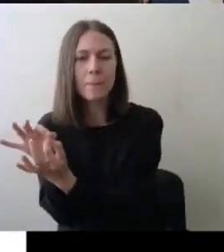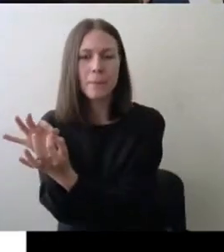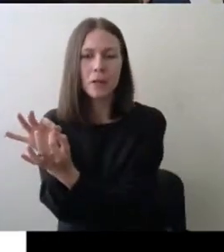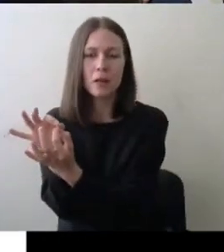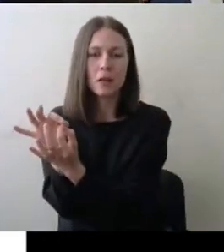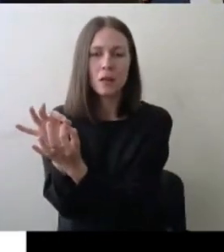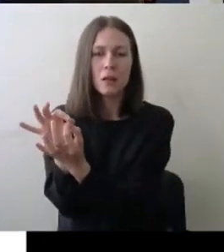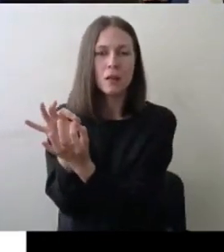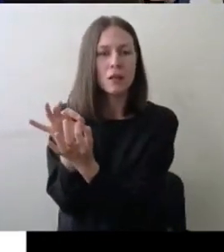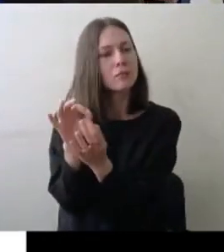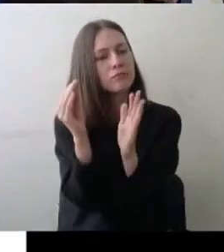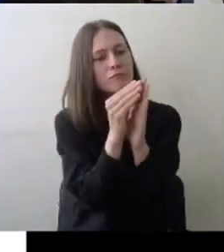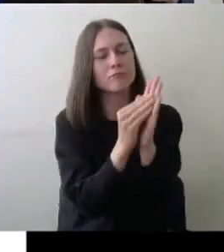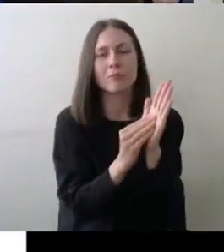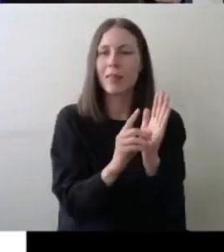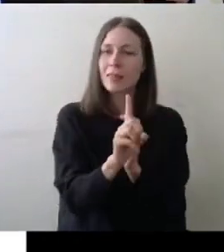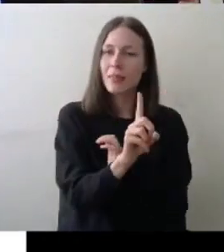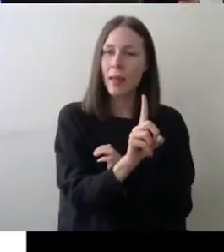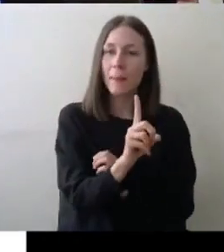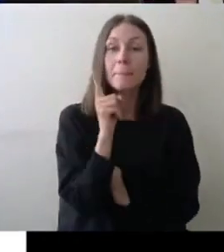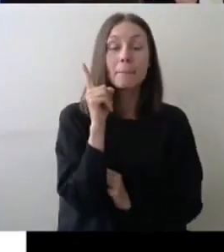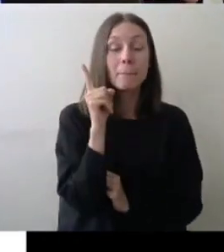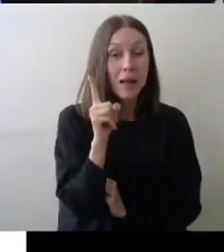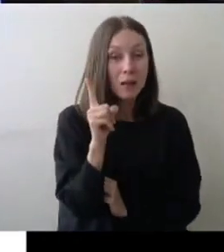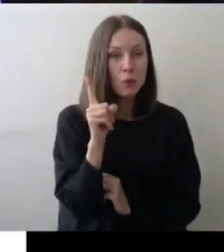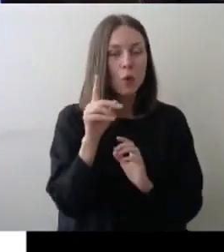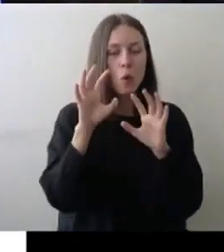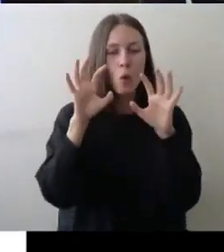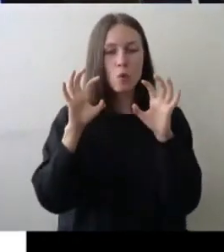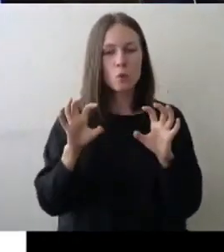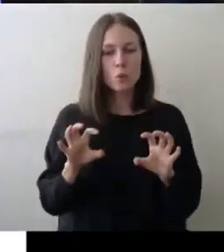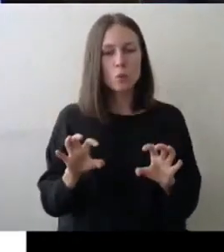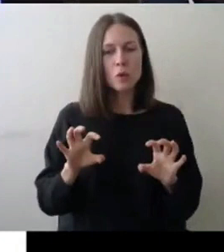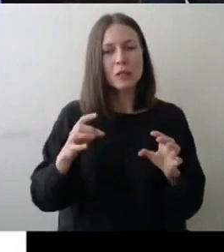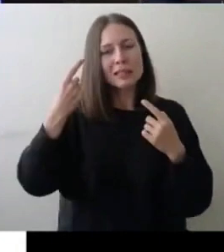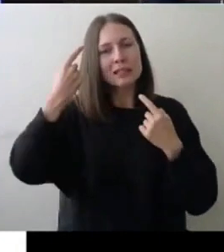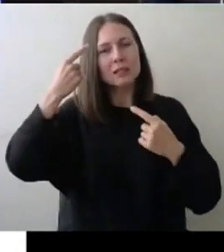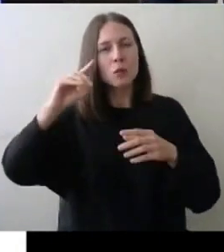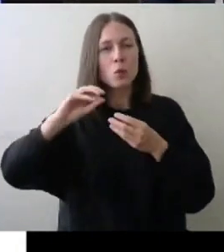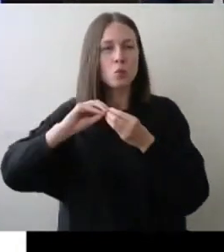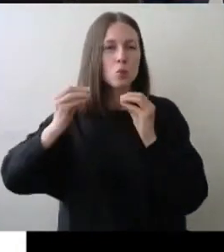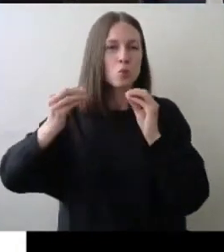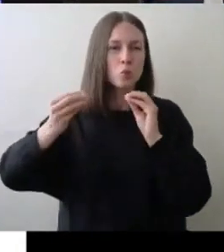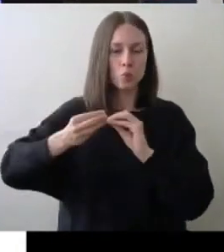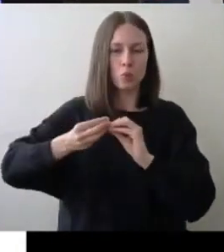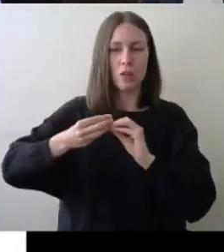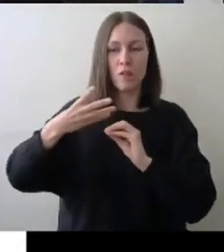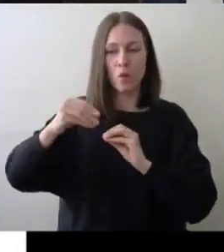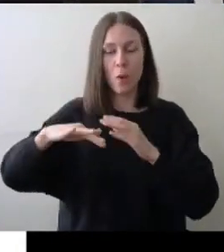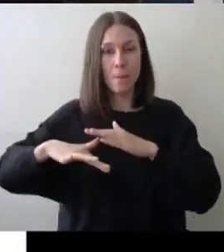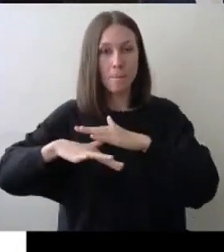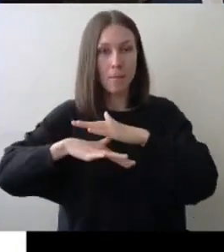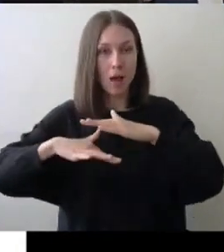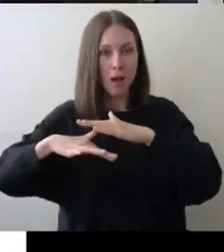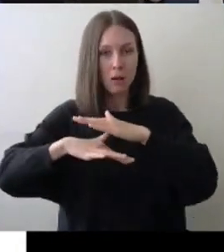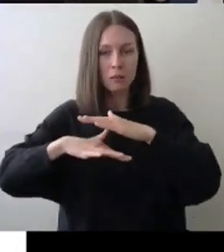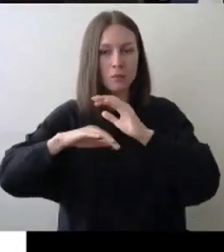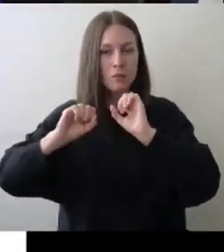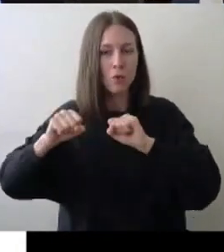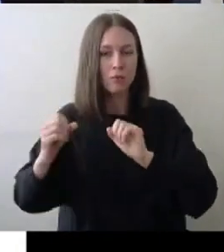reiškia, numatyta, bet konstitucijoje kitokių sutarčių, kurių pagrindu galėtų atsirasti